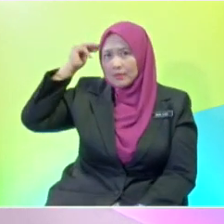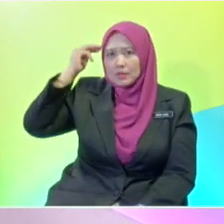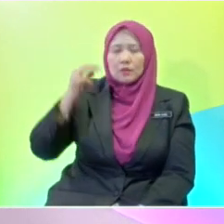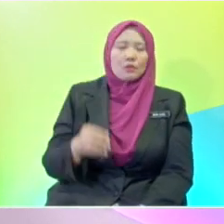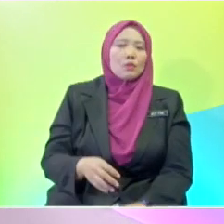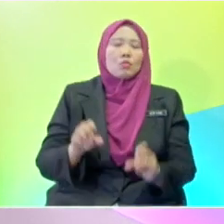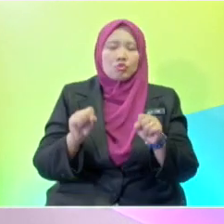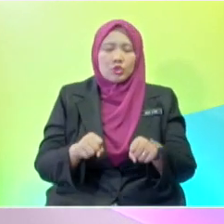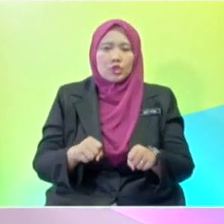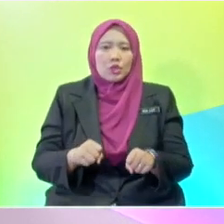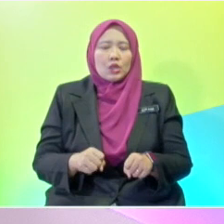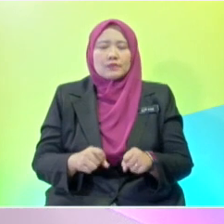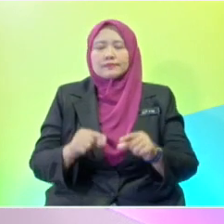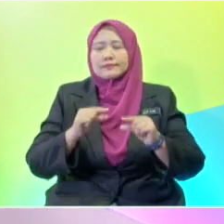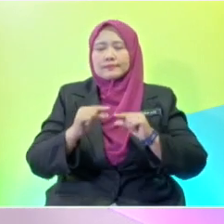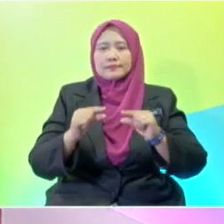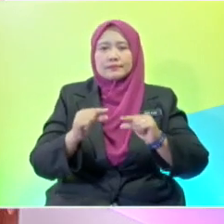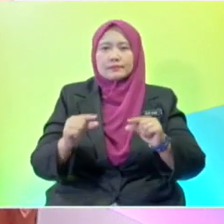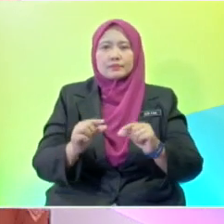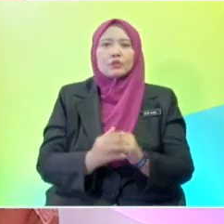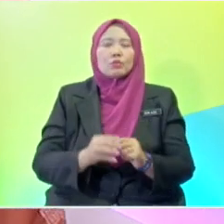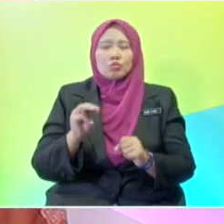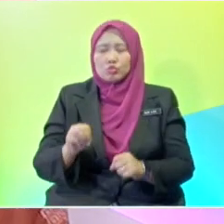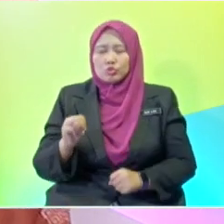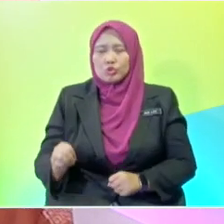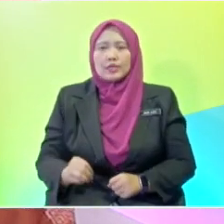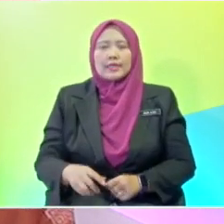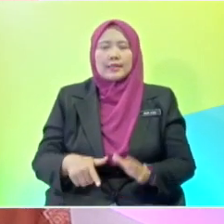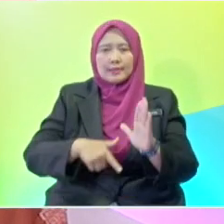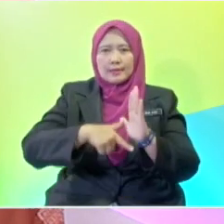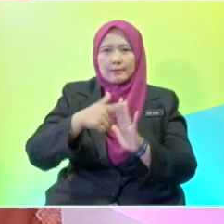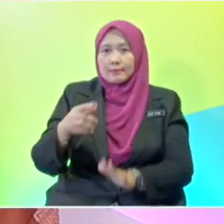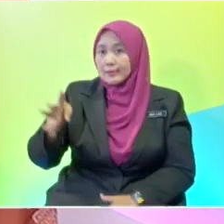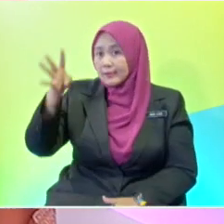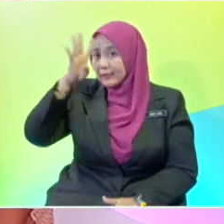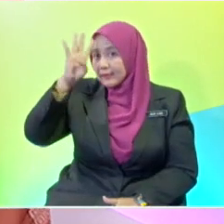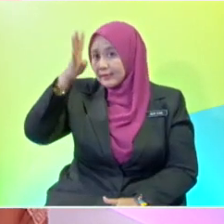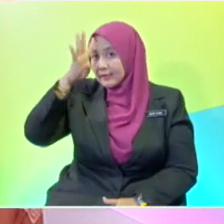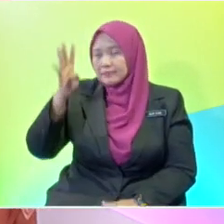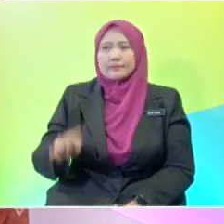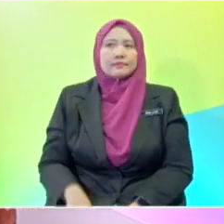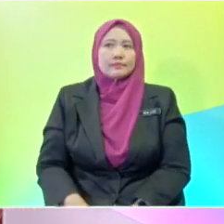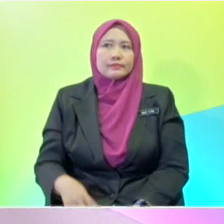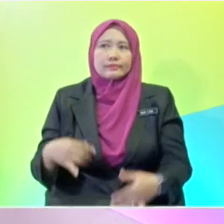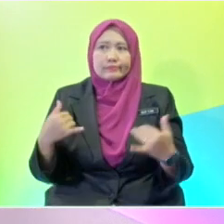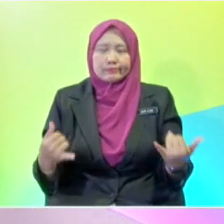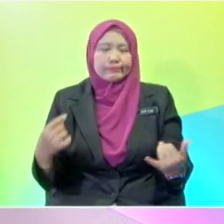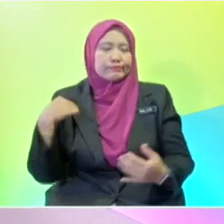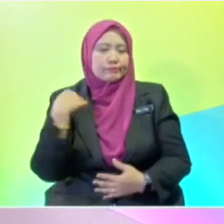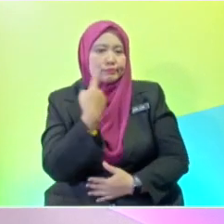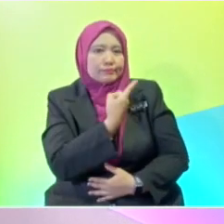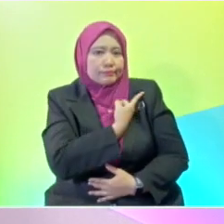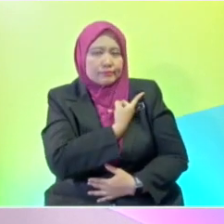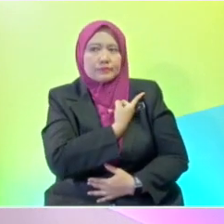supaya lebih kreatif dalam membina peta konsep bagi membuat pancakerian jenis-jenis individu